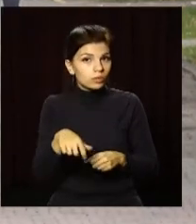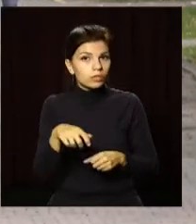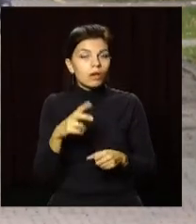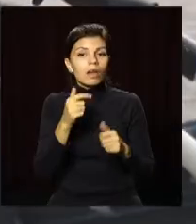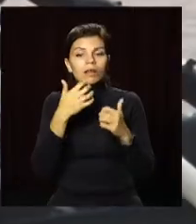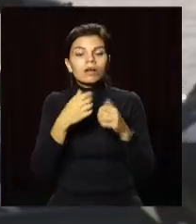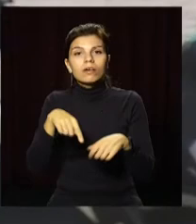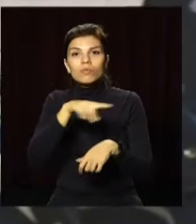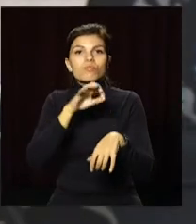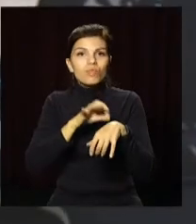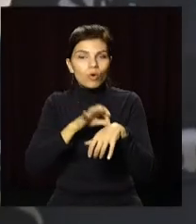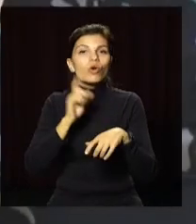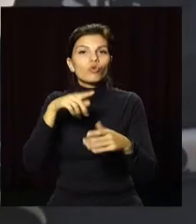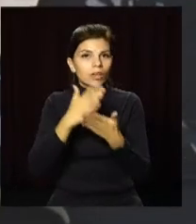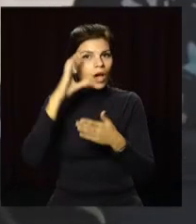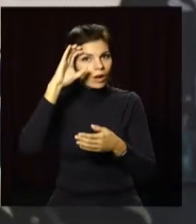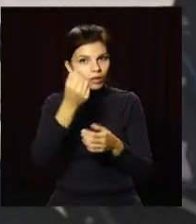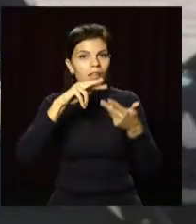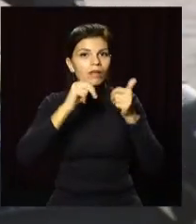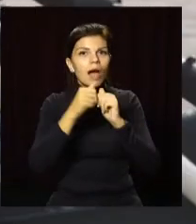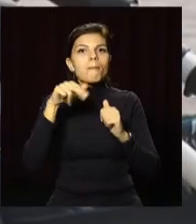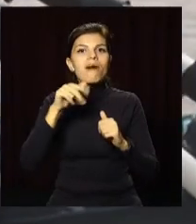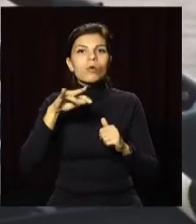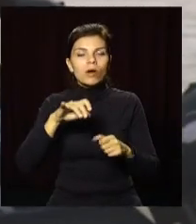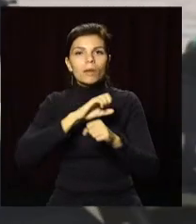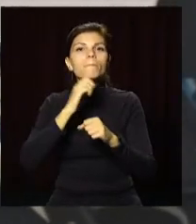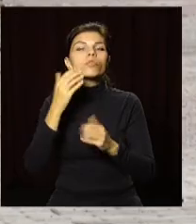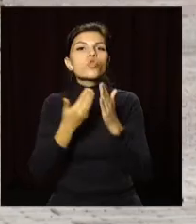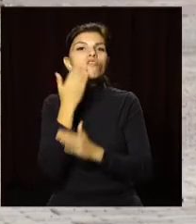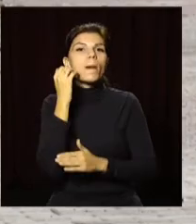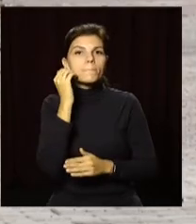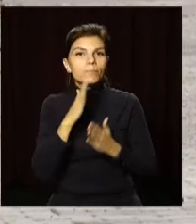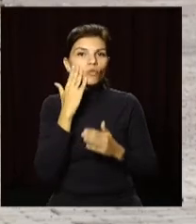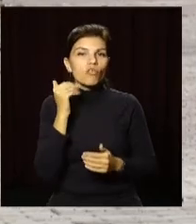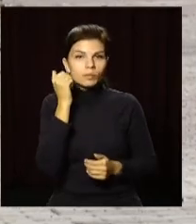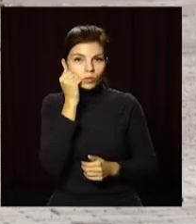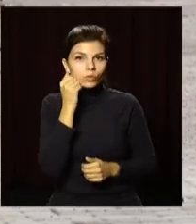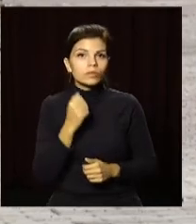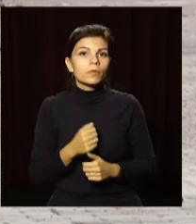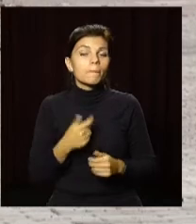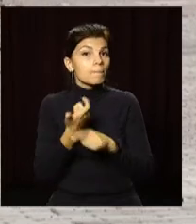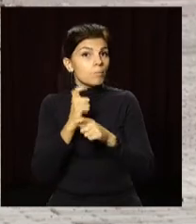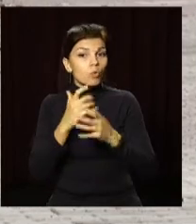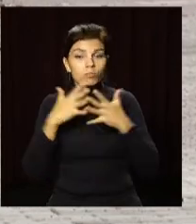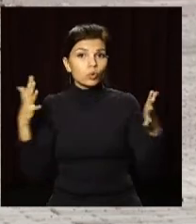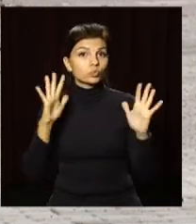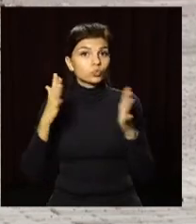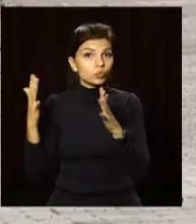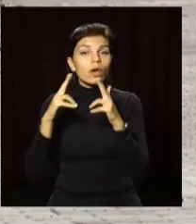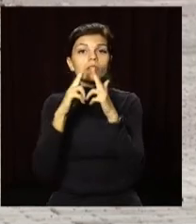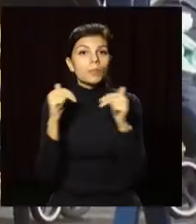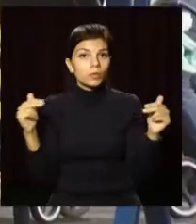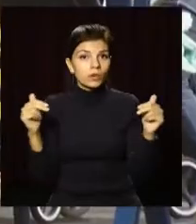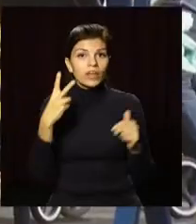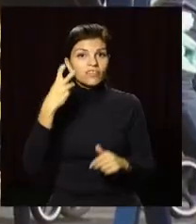Серед недужих – мешканці Кривого Рогу, Кам'янського, Павлограда, Новомосковська та Дніпровського району. Найбільше випадків діагностували у Дніпрі